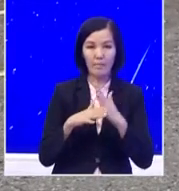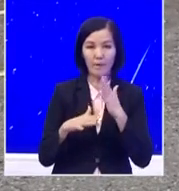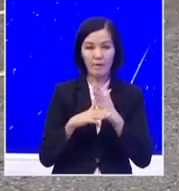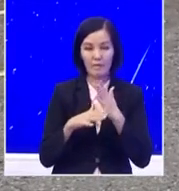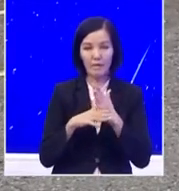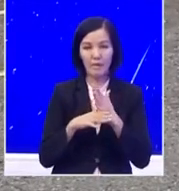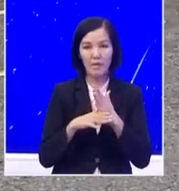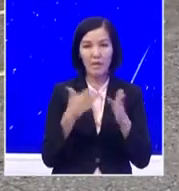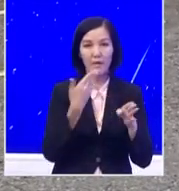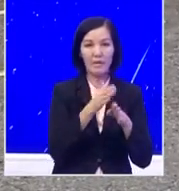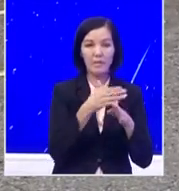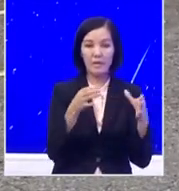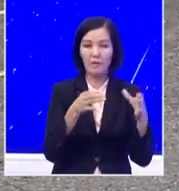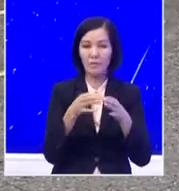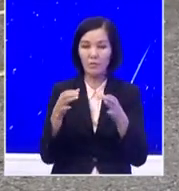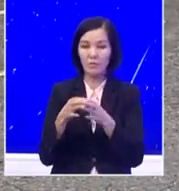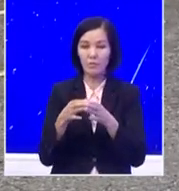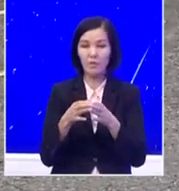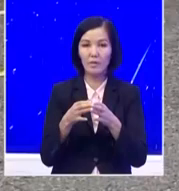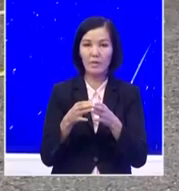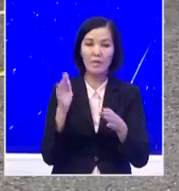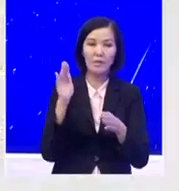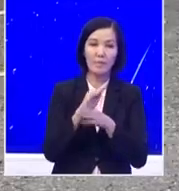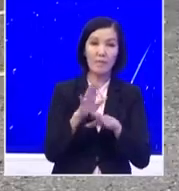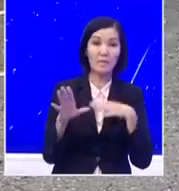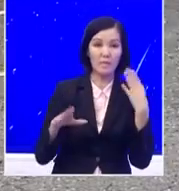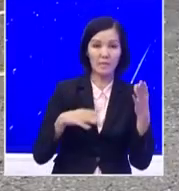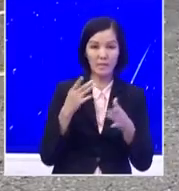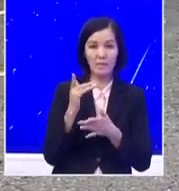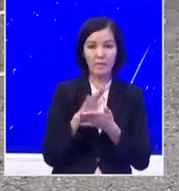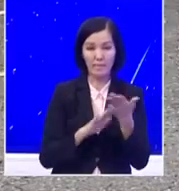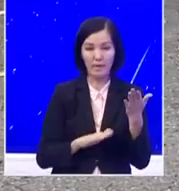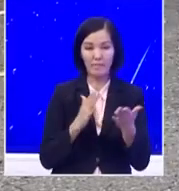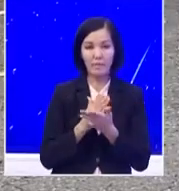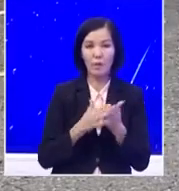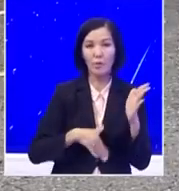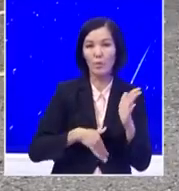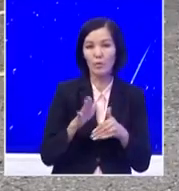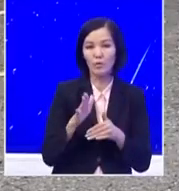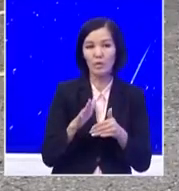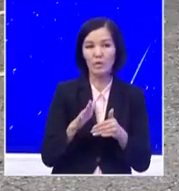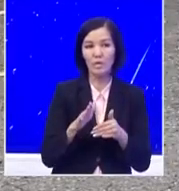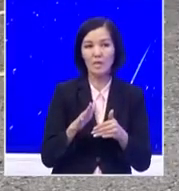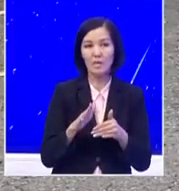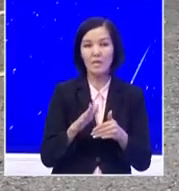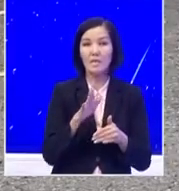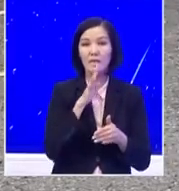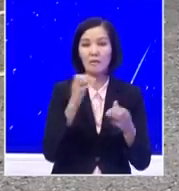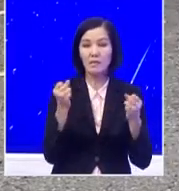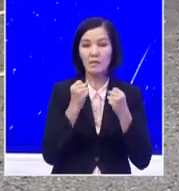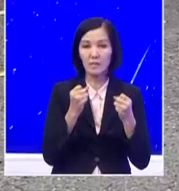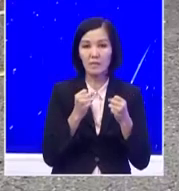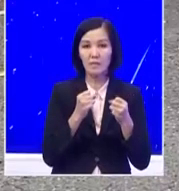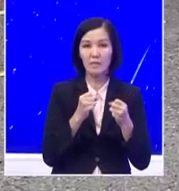их на группы и уже дополнительно занимаемся. Вот одни из лучших моих учениц – это